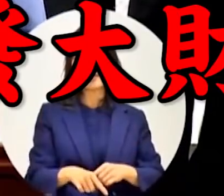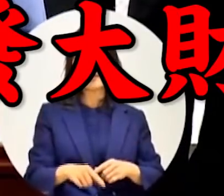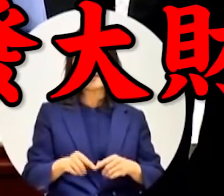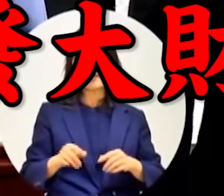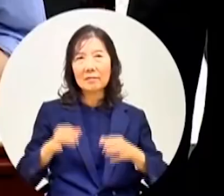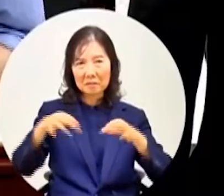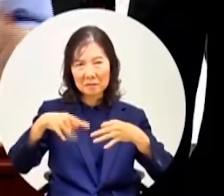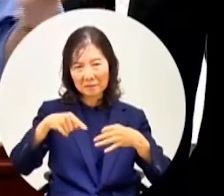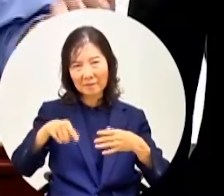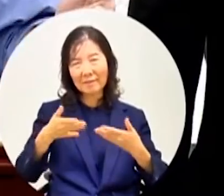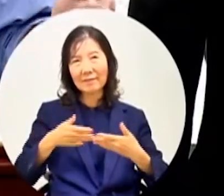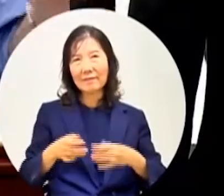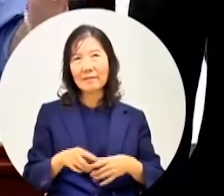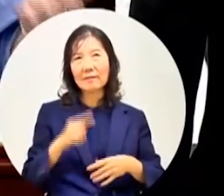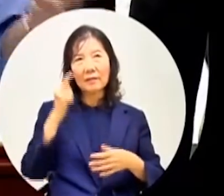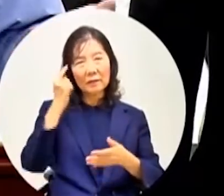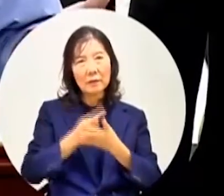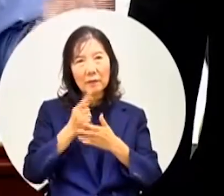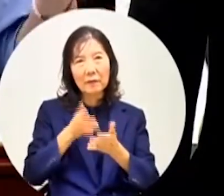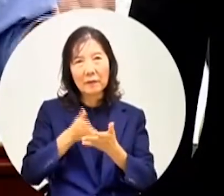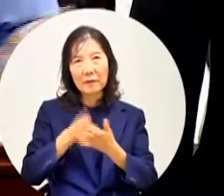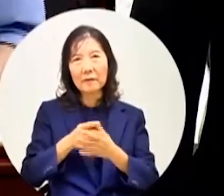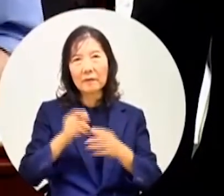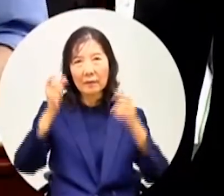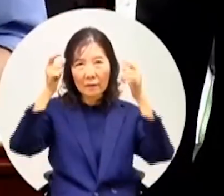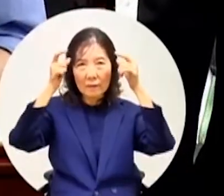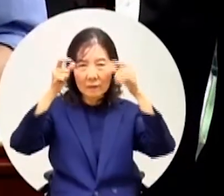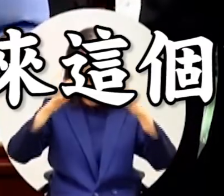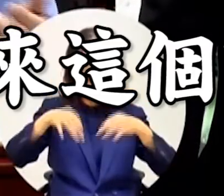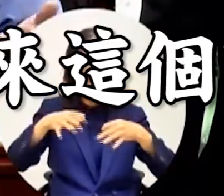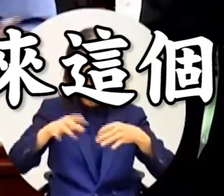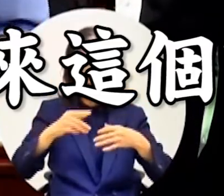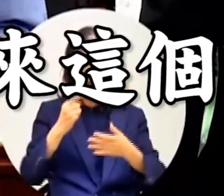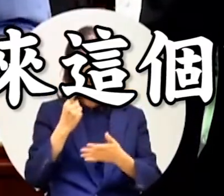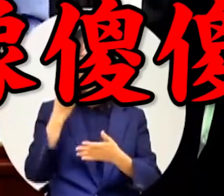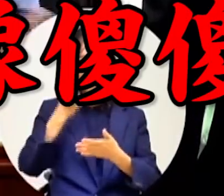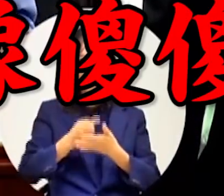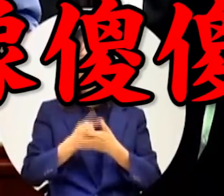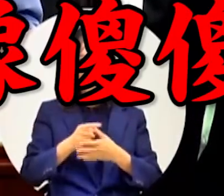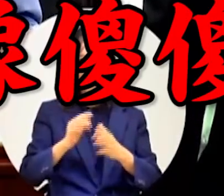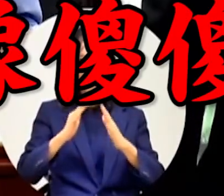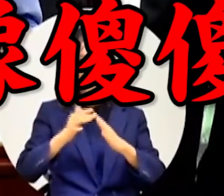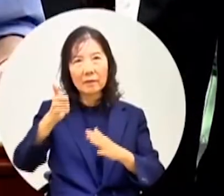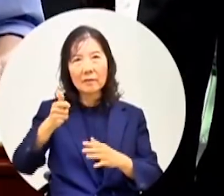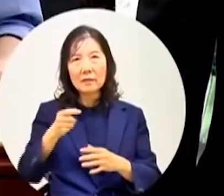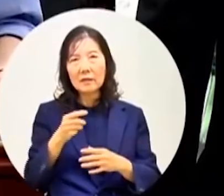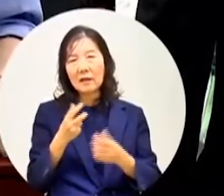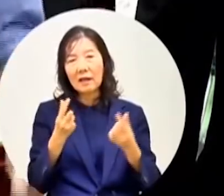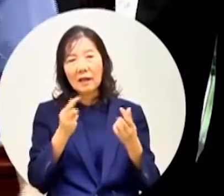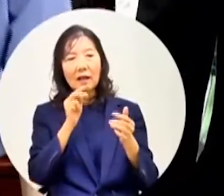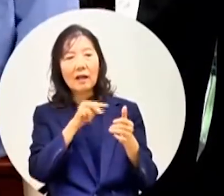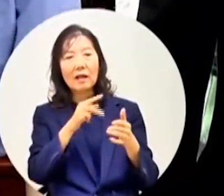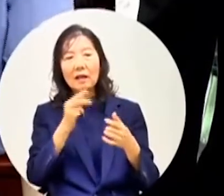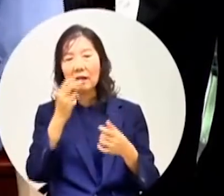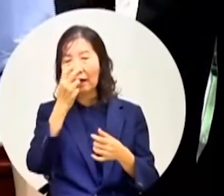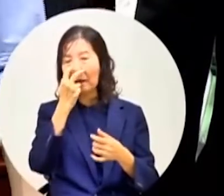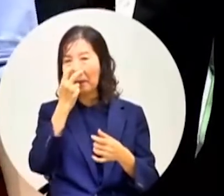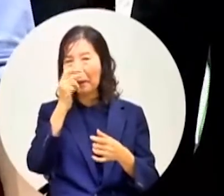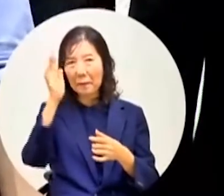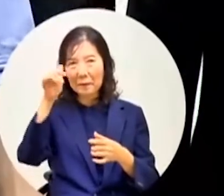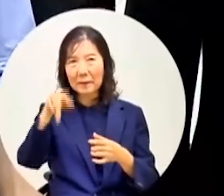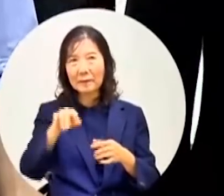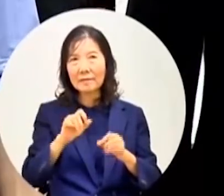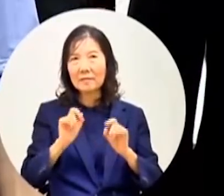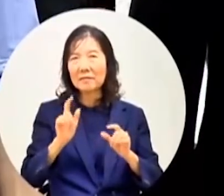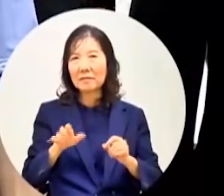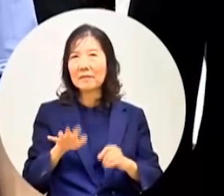财。我每天讲高雄发大财，高雄发大财，看起来这个市长好像傻傻的。 没有，我没有这样认为。 但是议员，我要跟